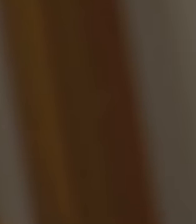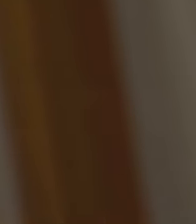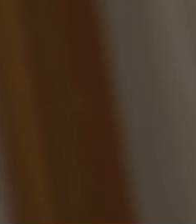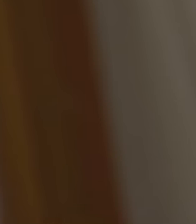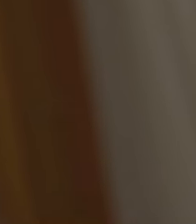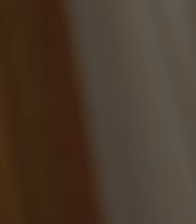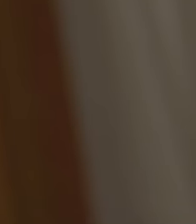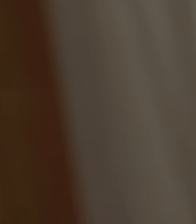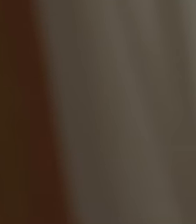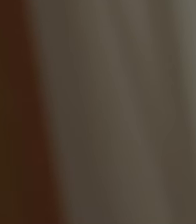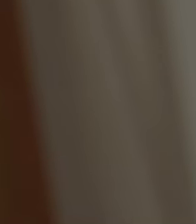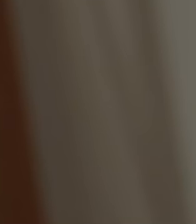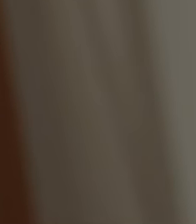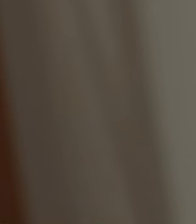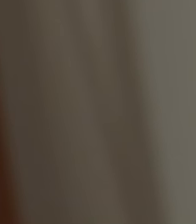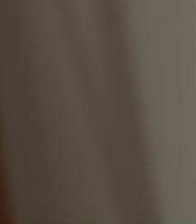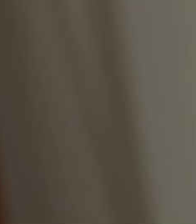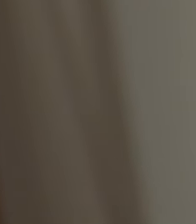بارئ